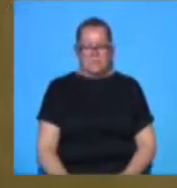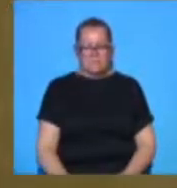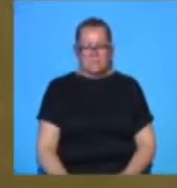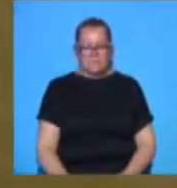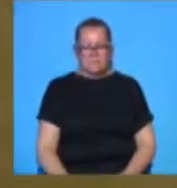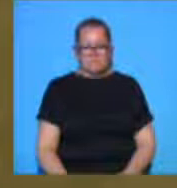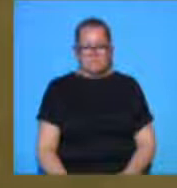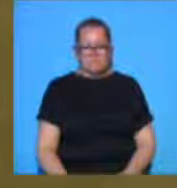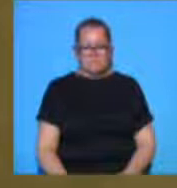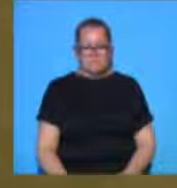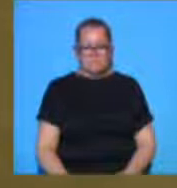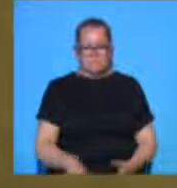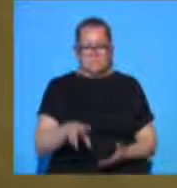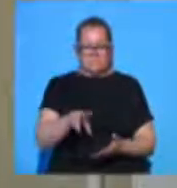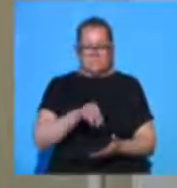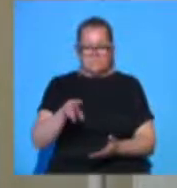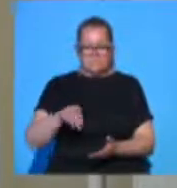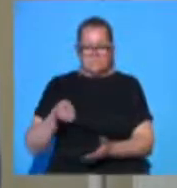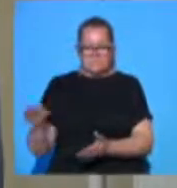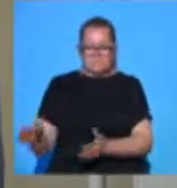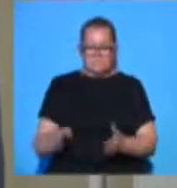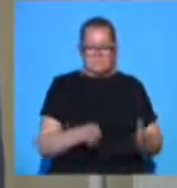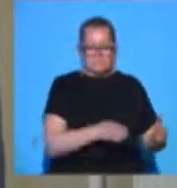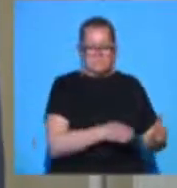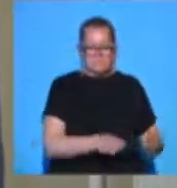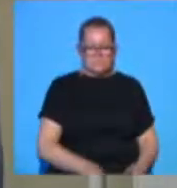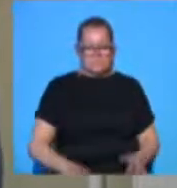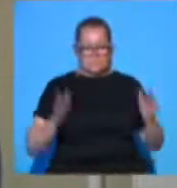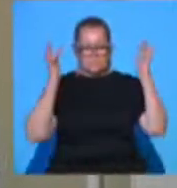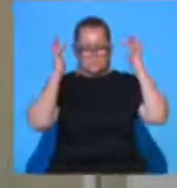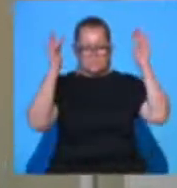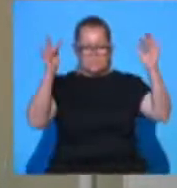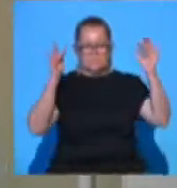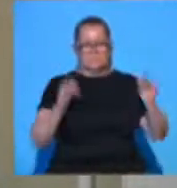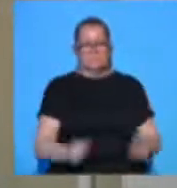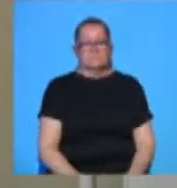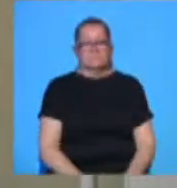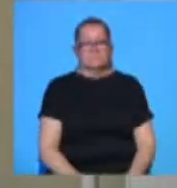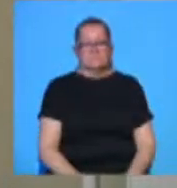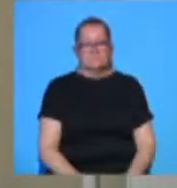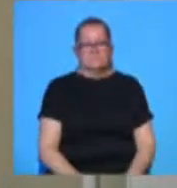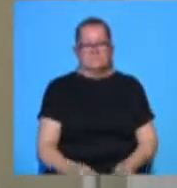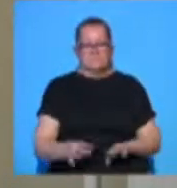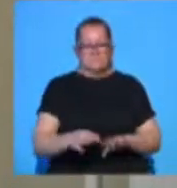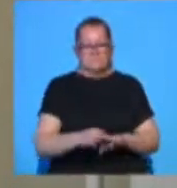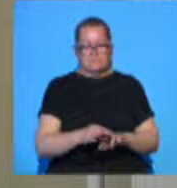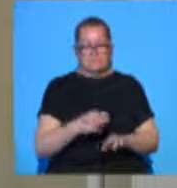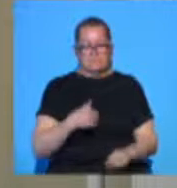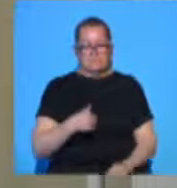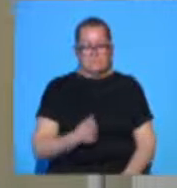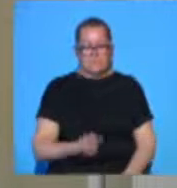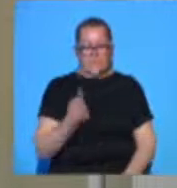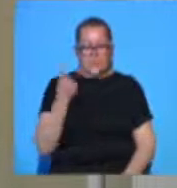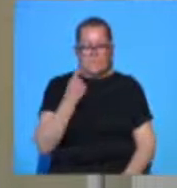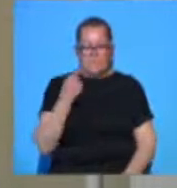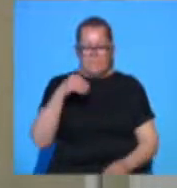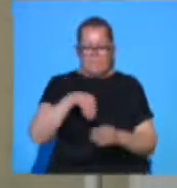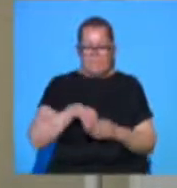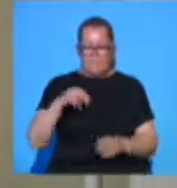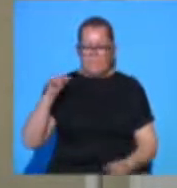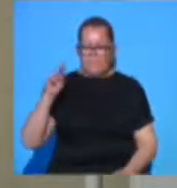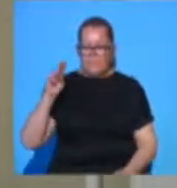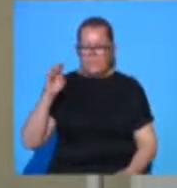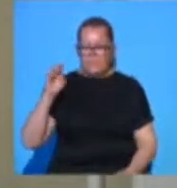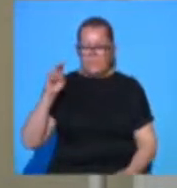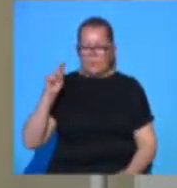Române. Colecția a plecat de la un cadou primit de la soția mea, o primă pușculiță în urmă cu 10